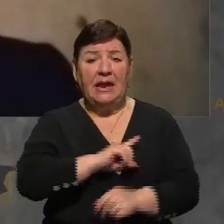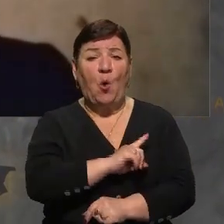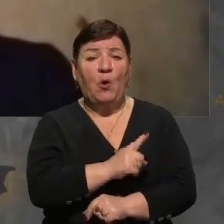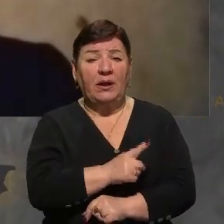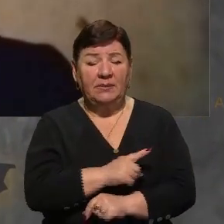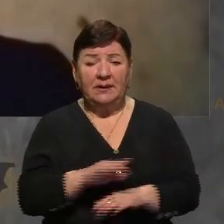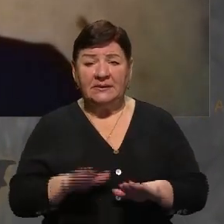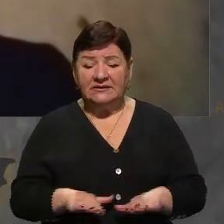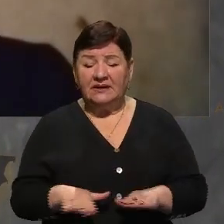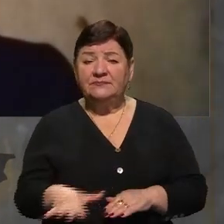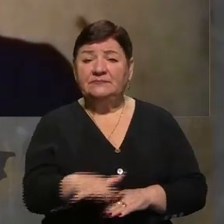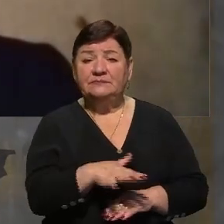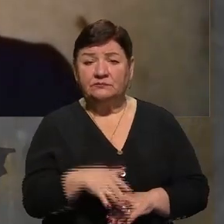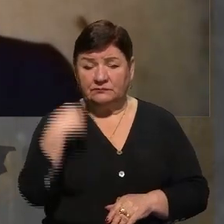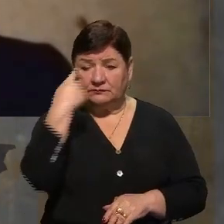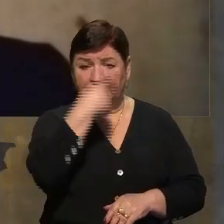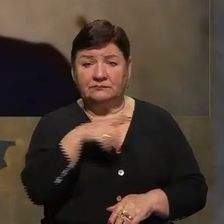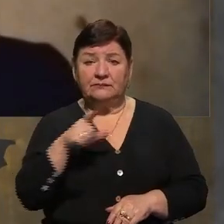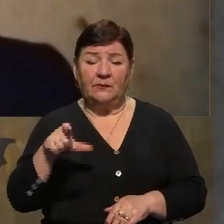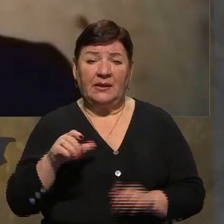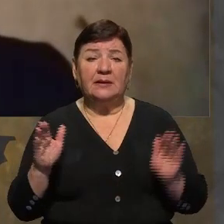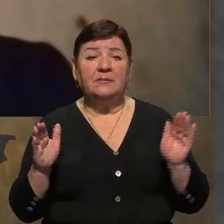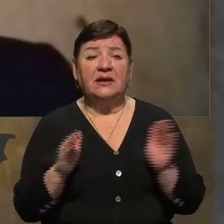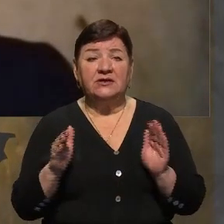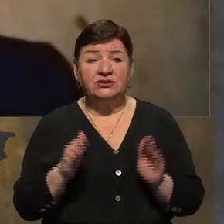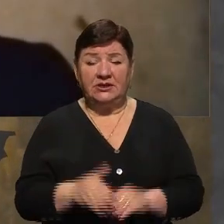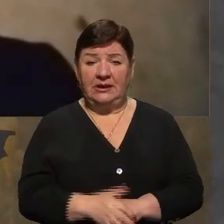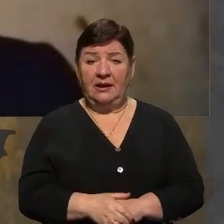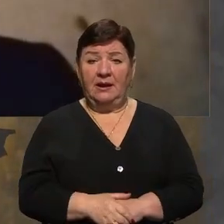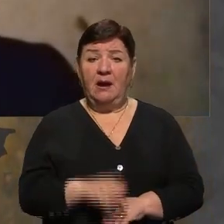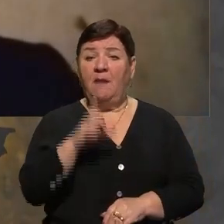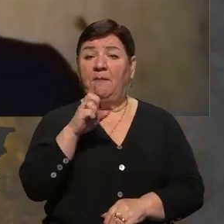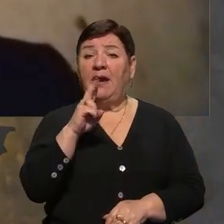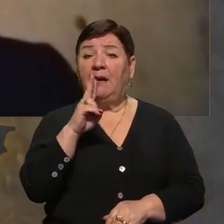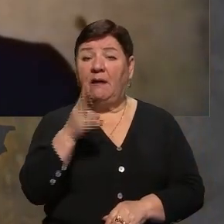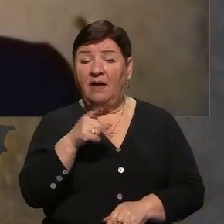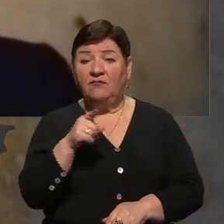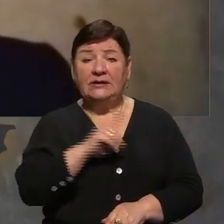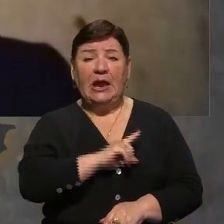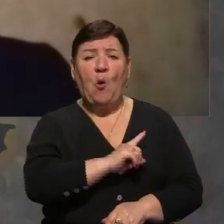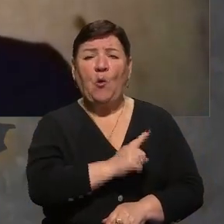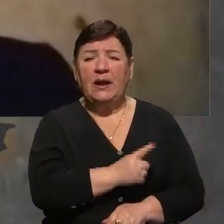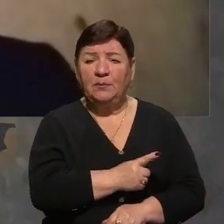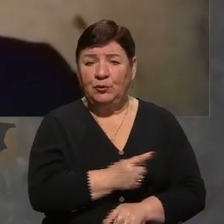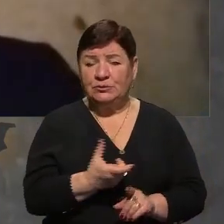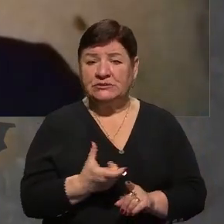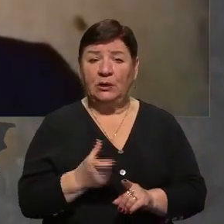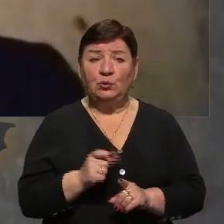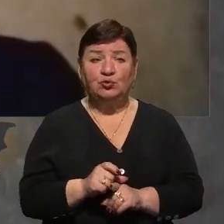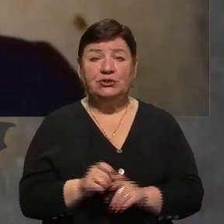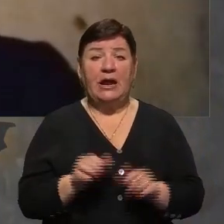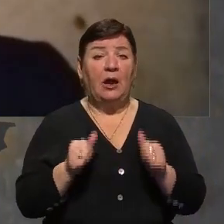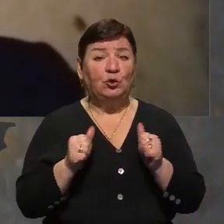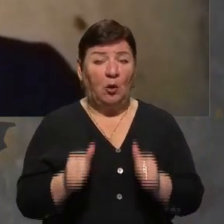місця розташування особового складу, збереження БК. Вони укріплюються дуже добре